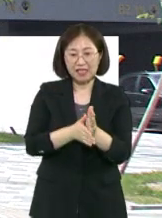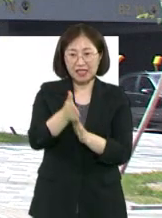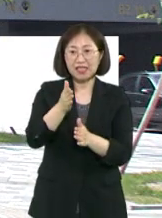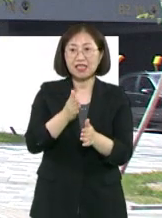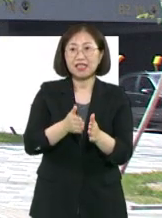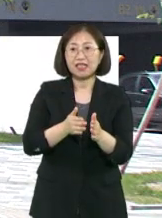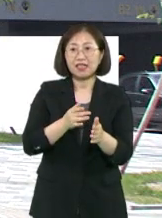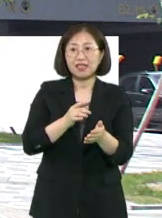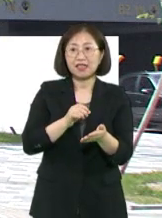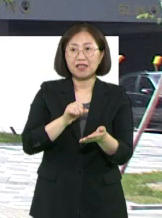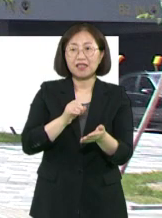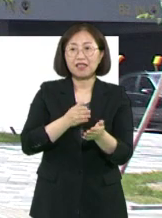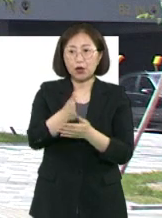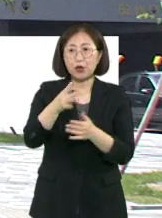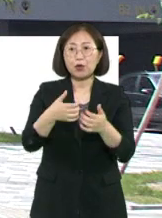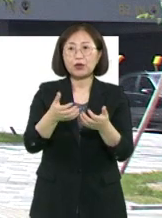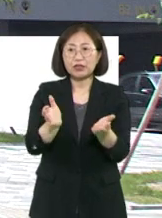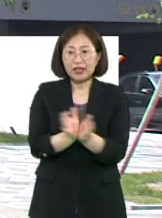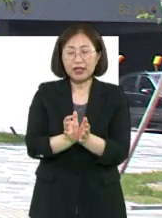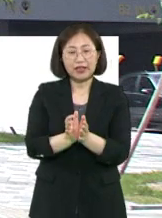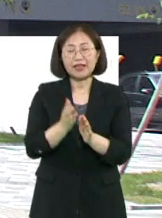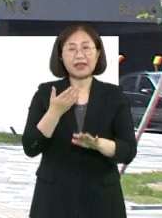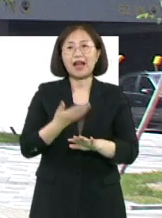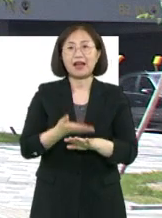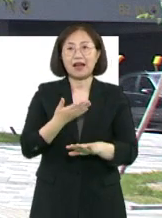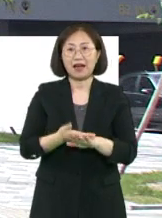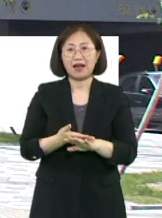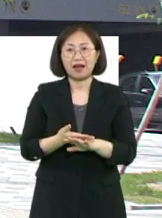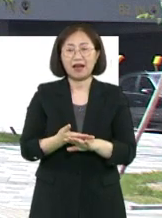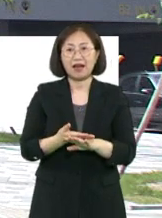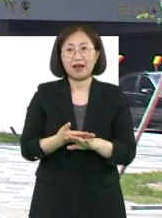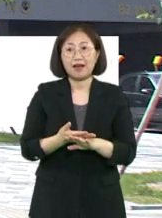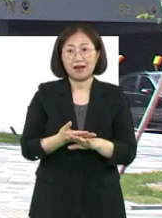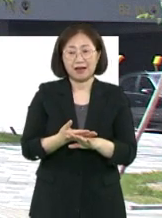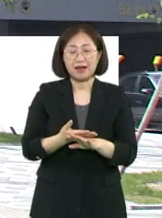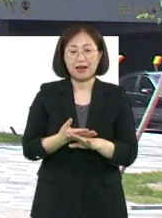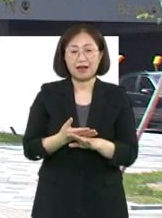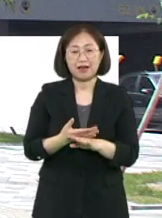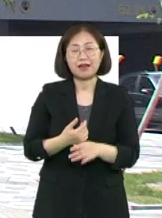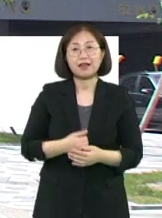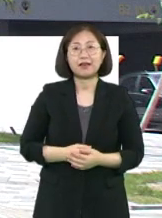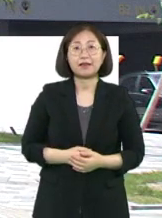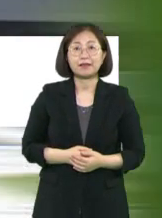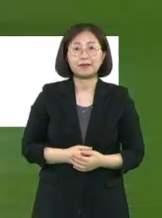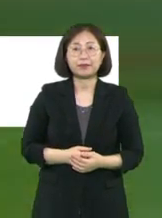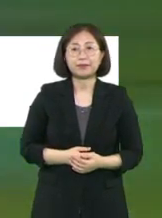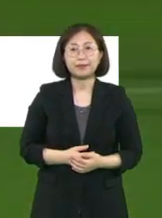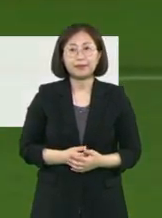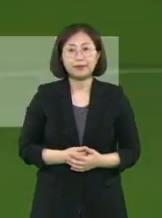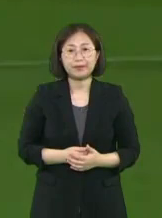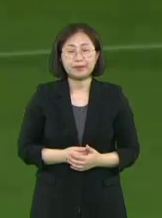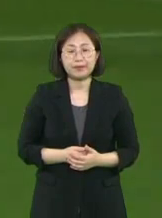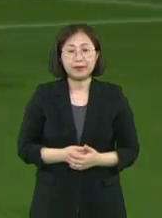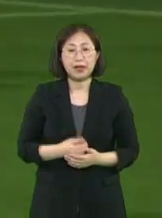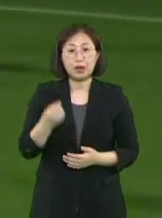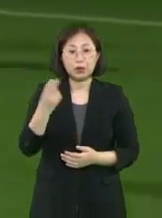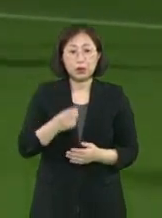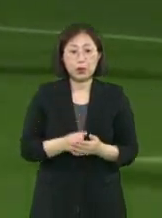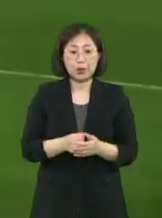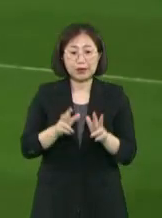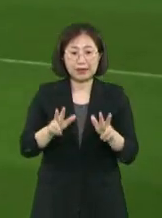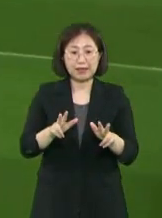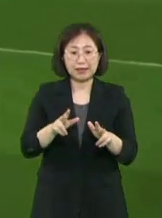프로축구단하고의 상황이 좀 틀리다 보니 이런 부분이 조금 여러 가지를 고려해야 되지 않겠나. 더구나